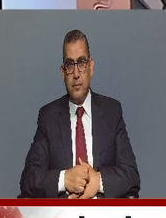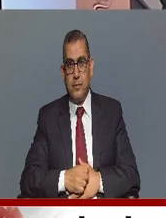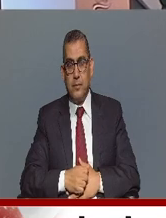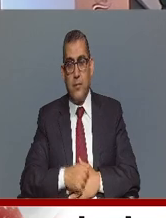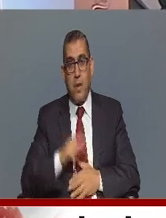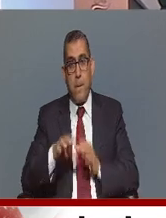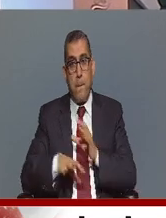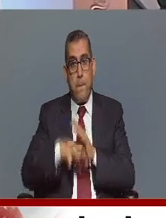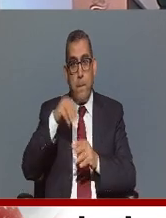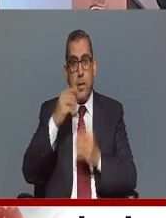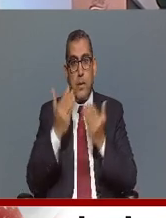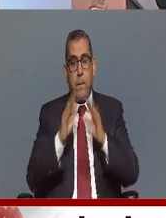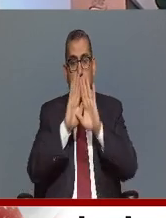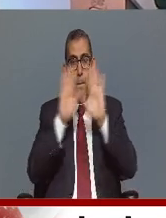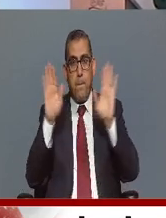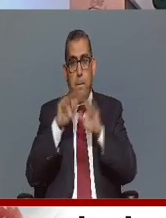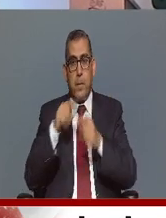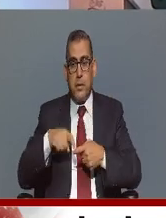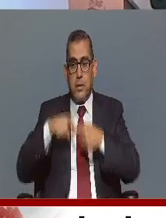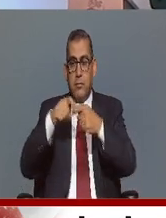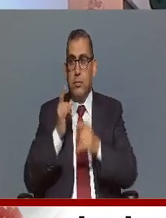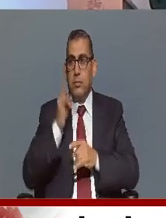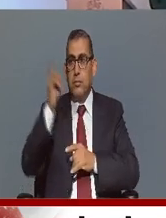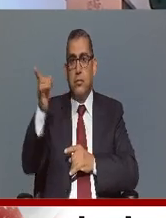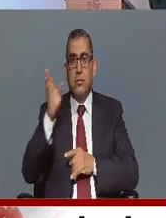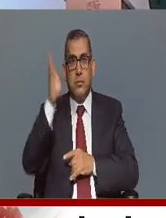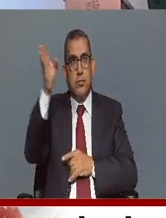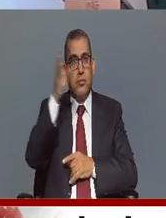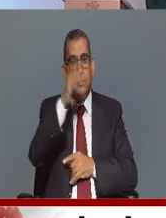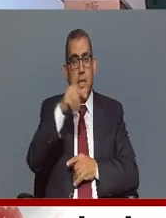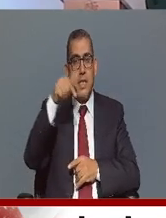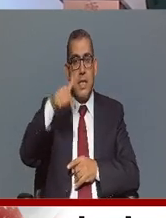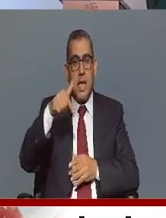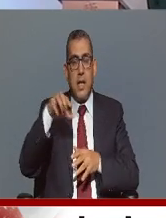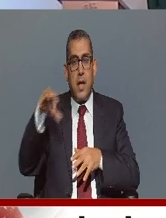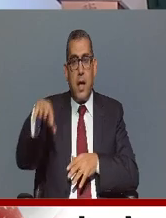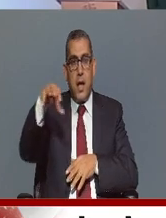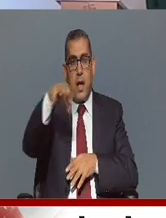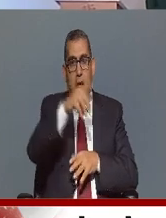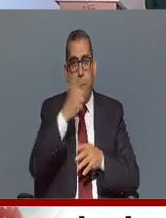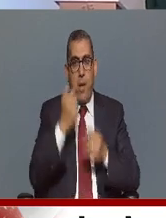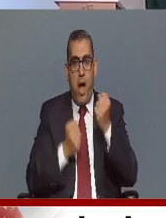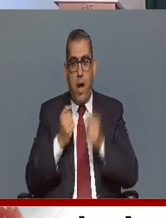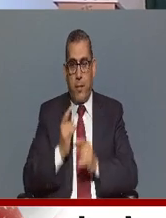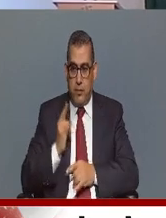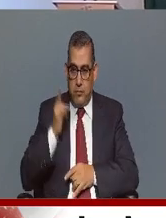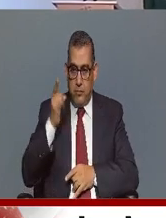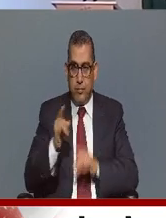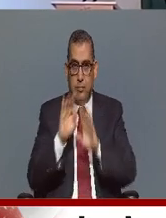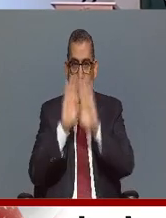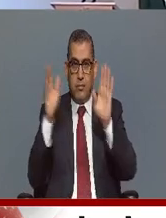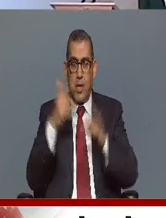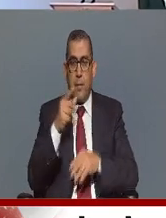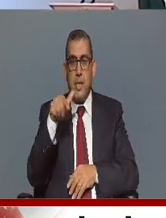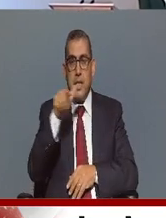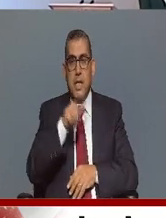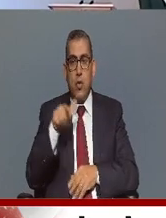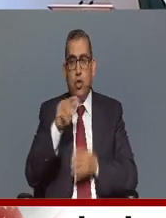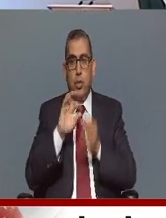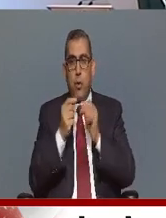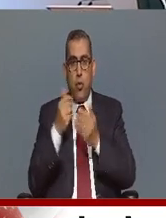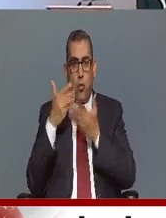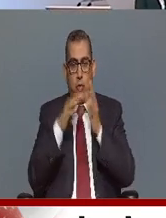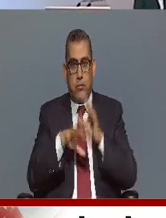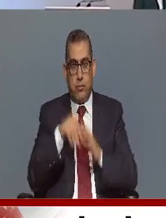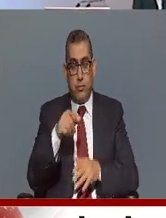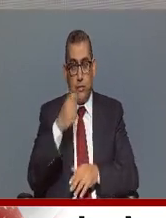مشروع المسارح المتنقلة نفس الفكرة، ده 6 مسارح متنقلة على عربيات بتكلفة 26 مليون جنيه